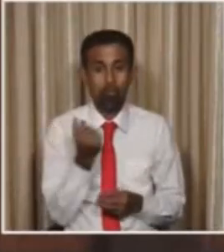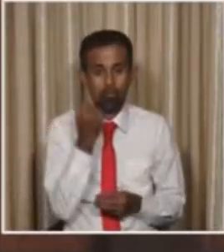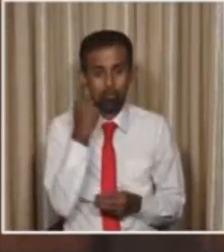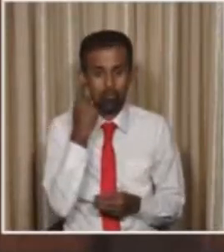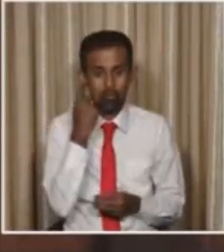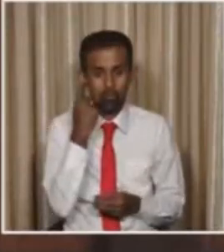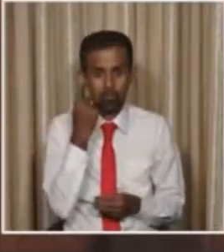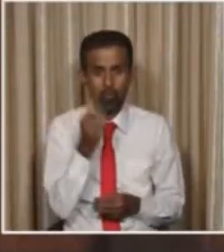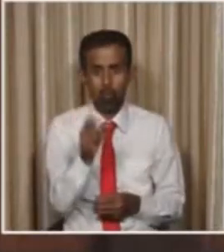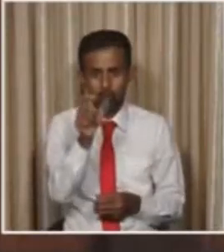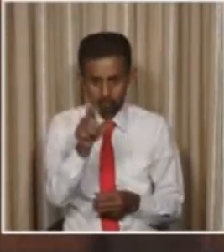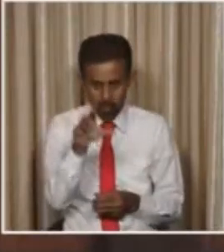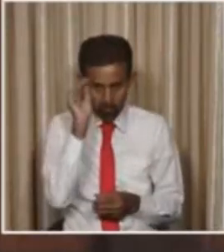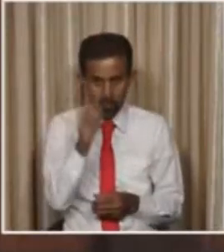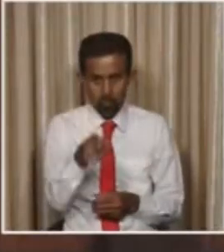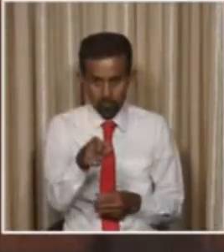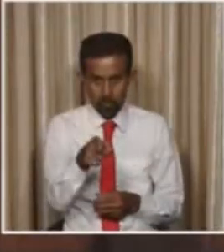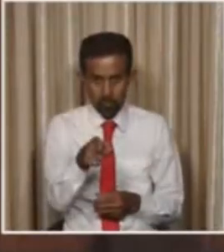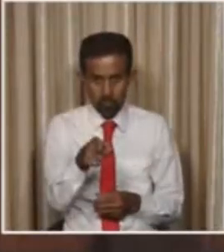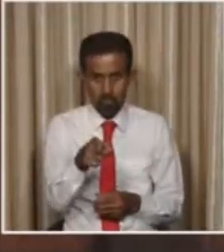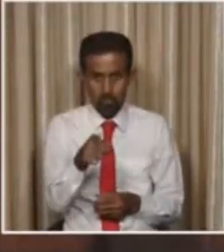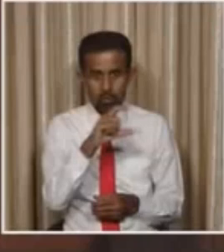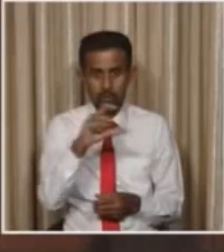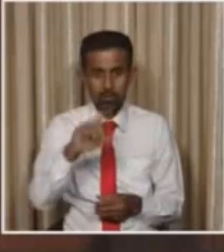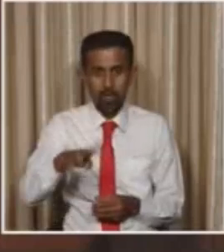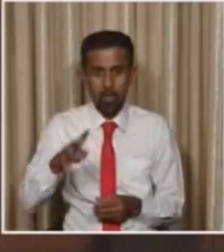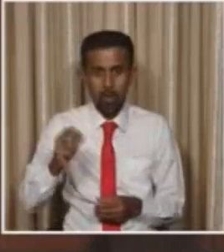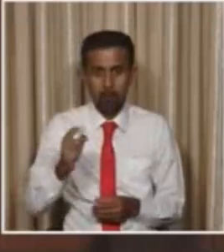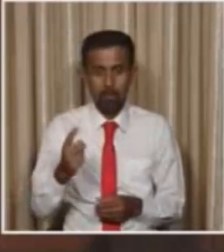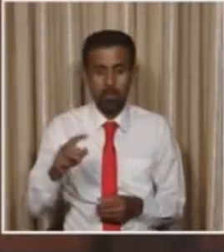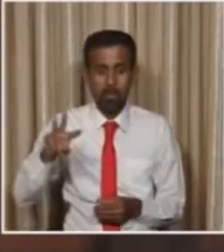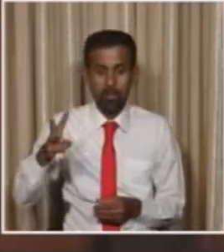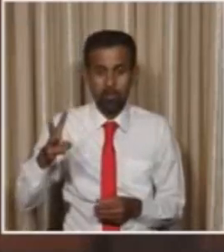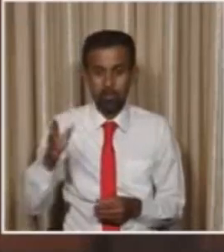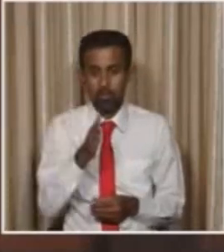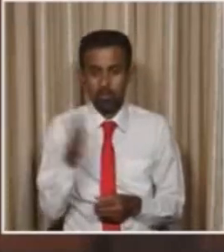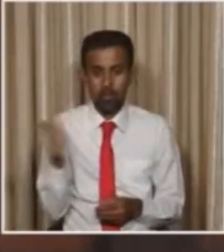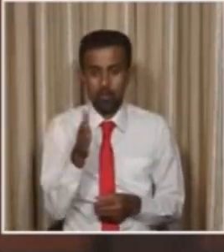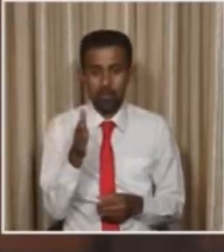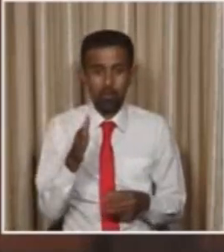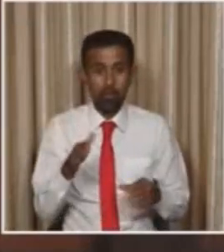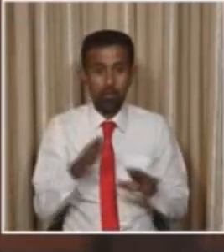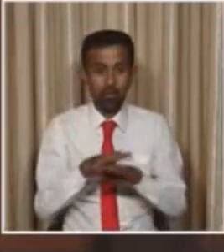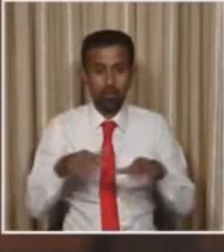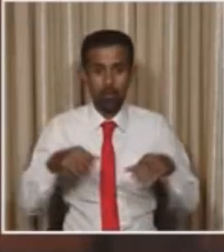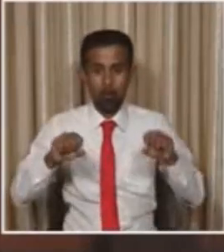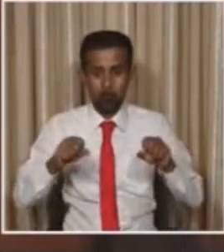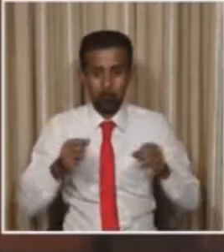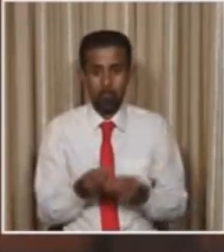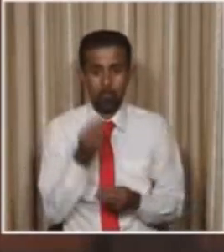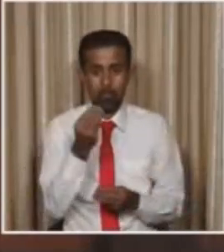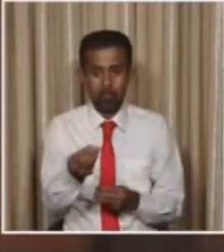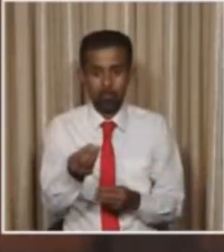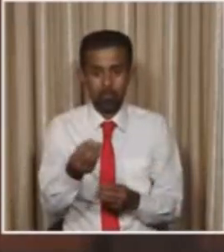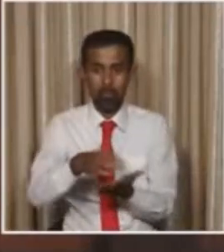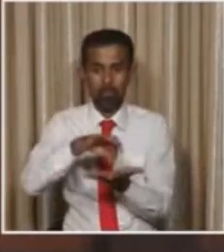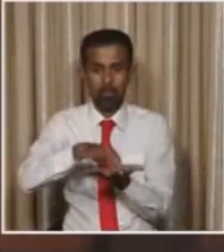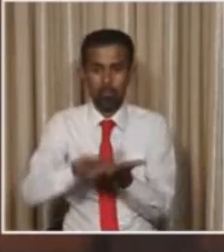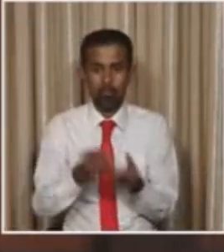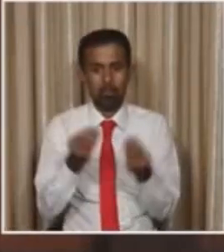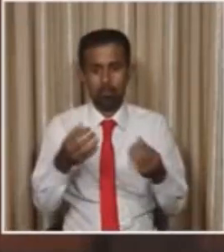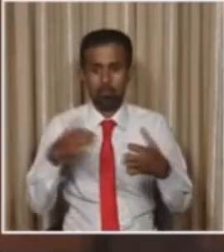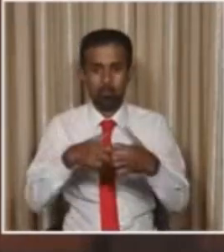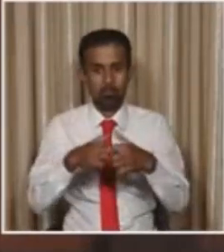யோஜனாவ ஒபத்துமா பிலிகான்னு அது சிசி ஆர்சி அப்பனா எக்தாஸ் துன்சி அத்திர தின மே தருவான் பைக் லபாதீம எக ரிஜிஸ்டர் கட்டலு